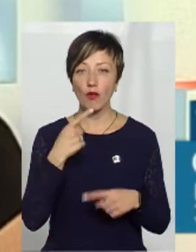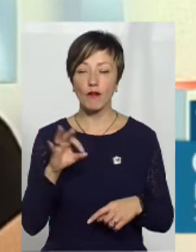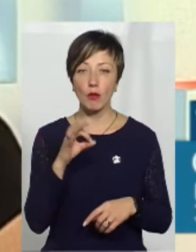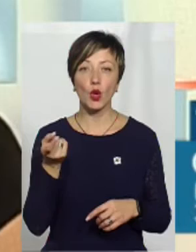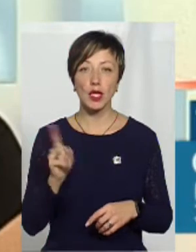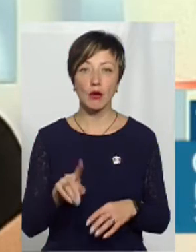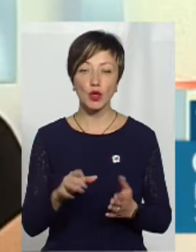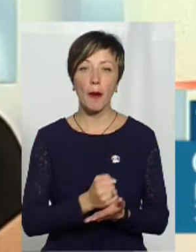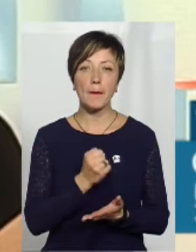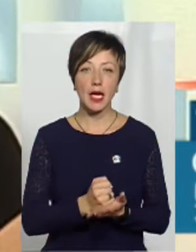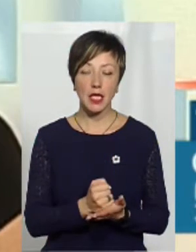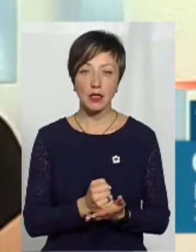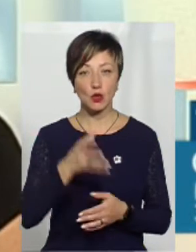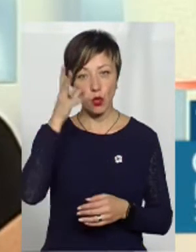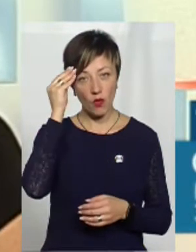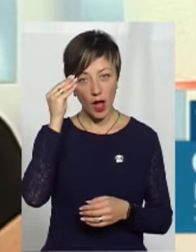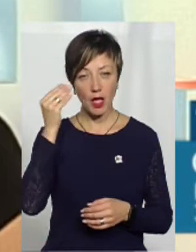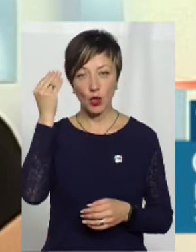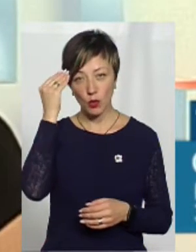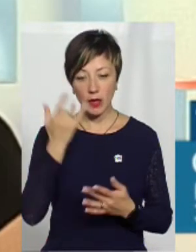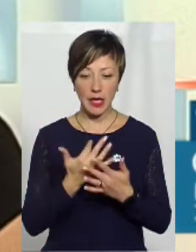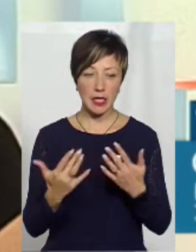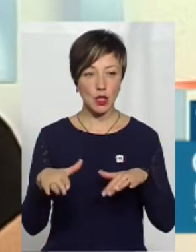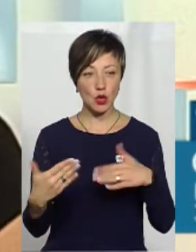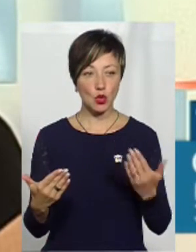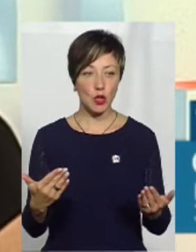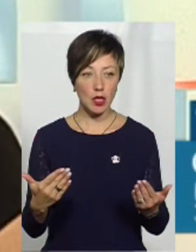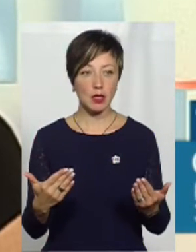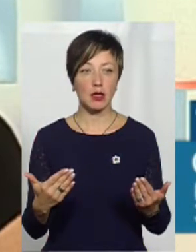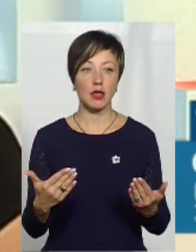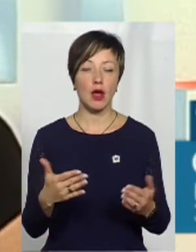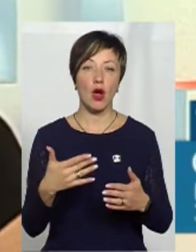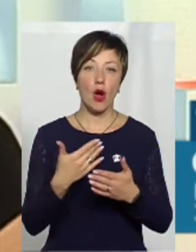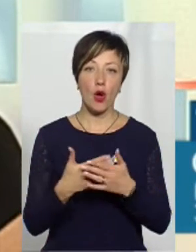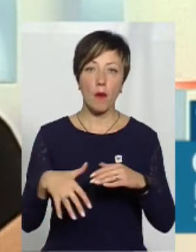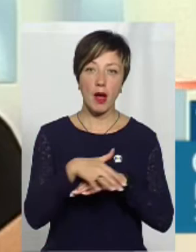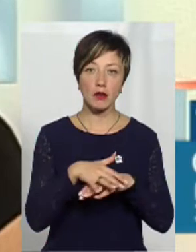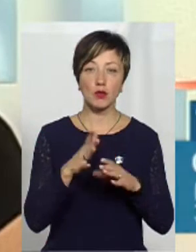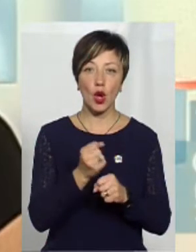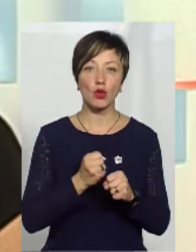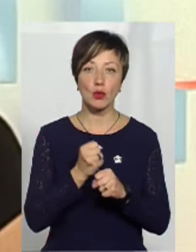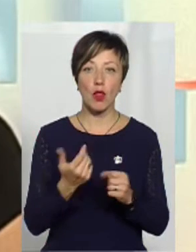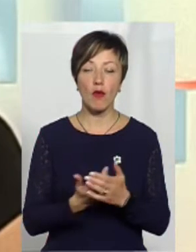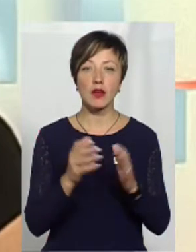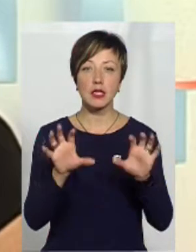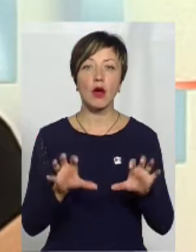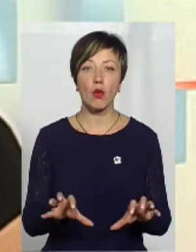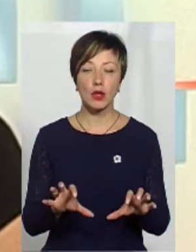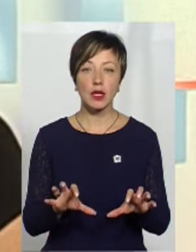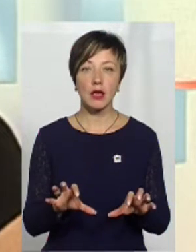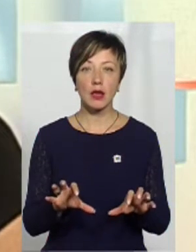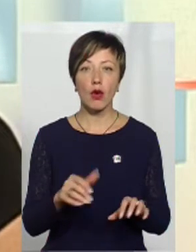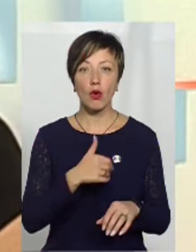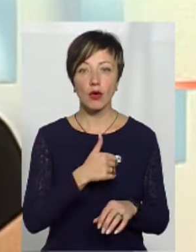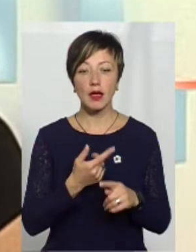про те, що буде прийнятий з урахуванням думки різних сторін, з урахуванням думки громадськості, буде розроблений новий закон. Власне, від